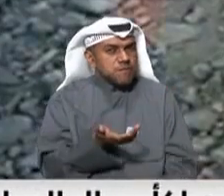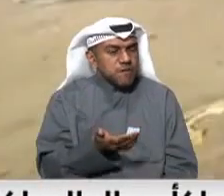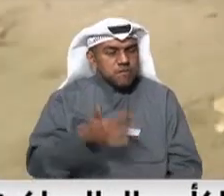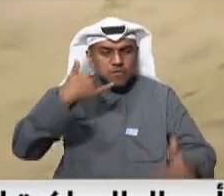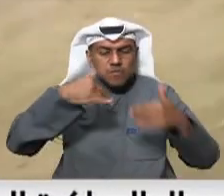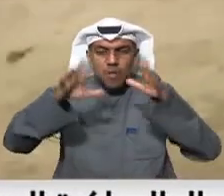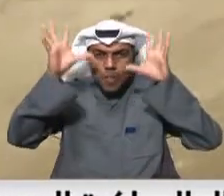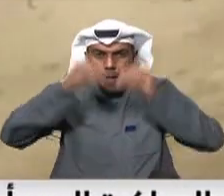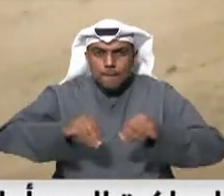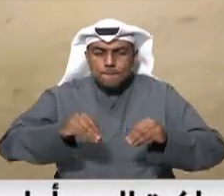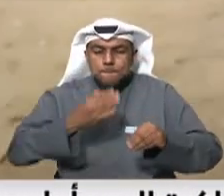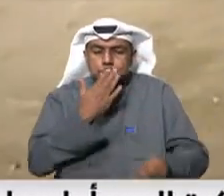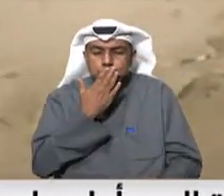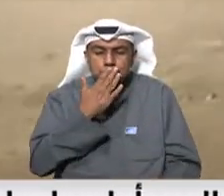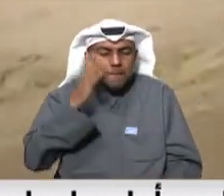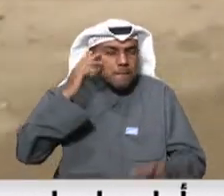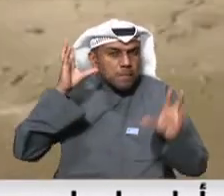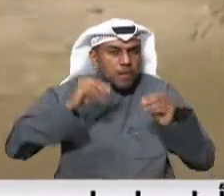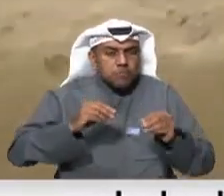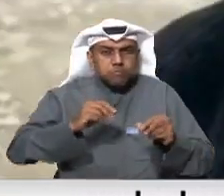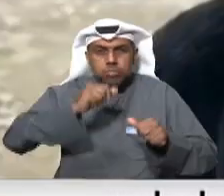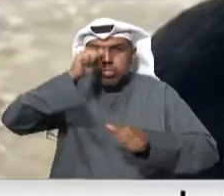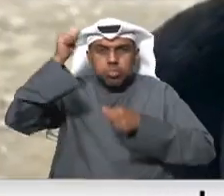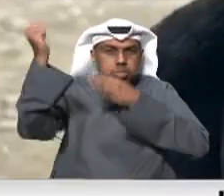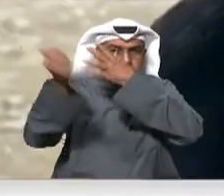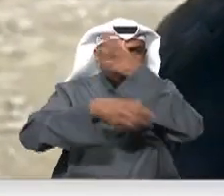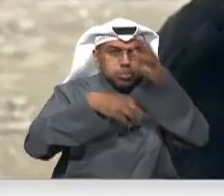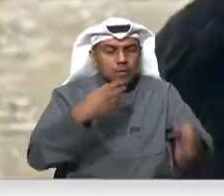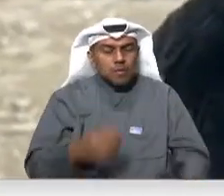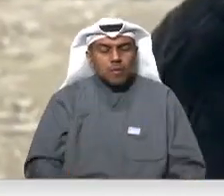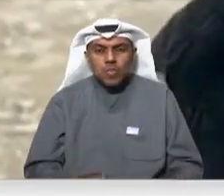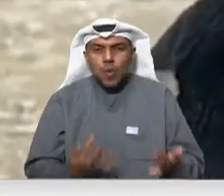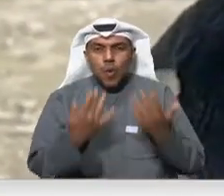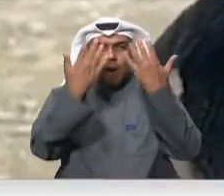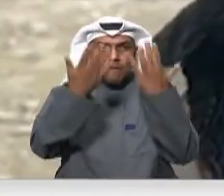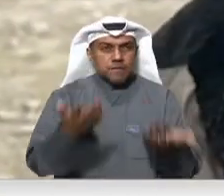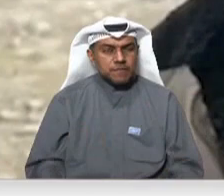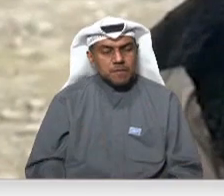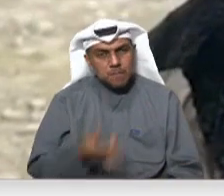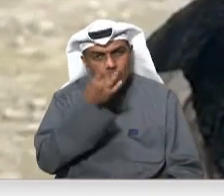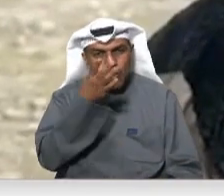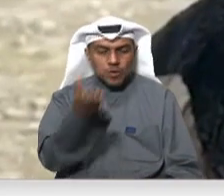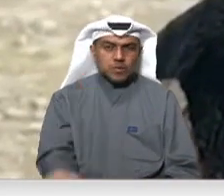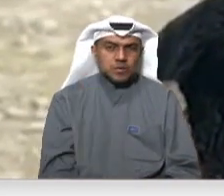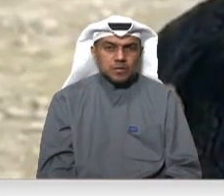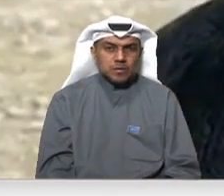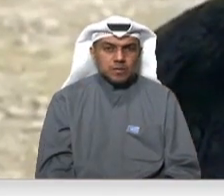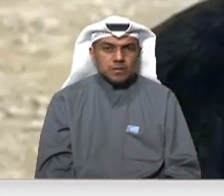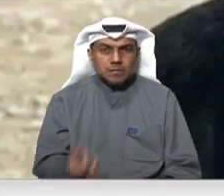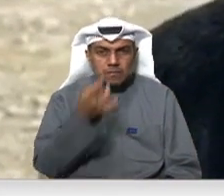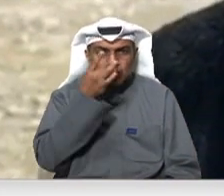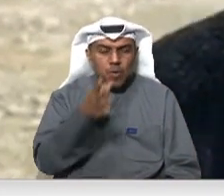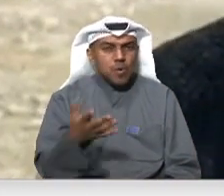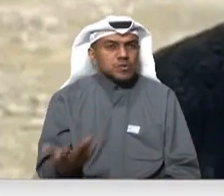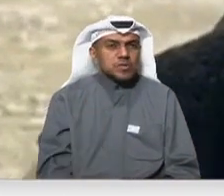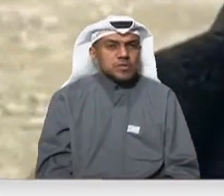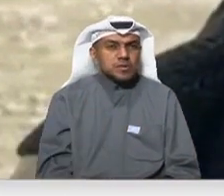المظلمة المليئة بالغبار والدخان. فعلا نزوح الموت، هذا خطر، وكل